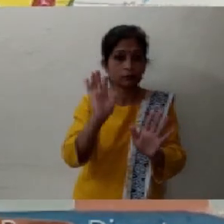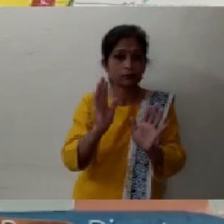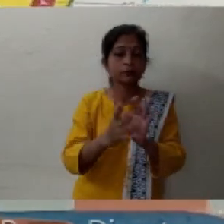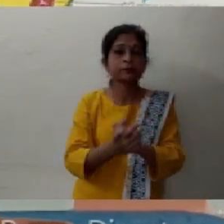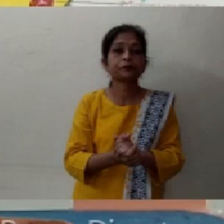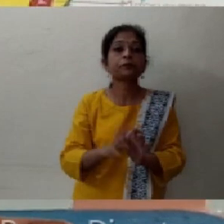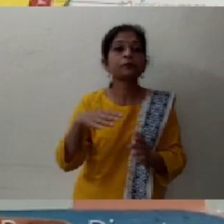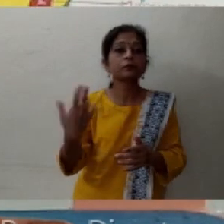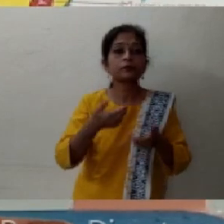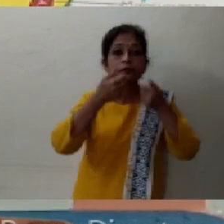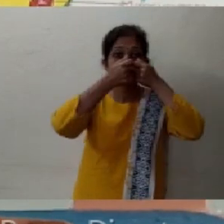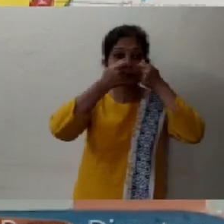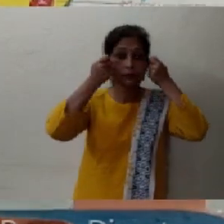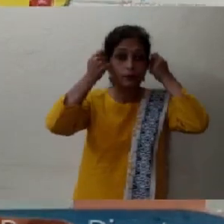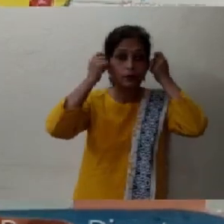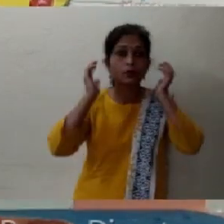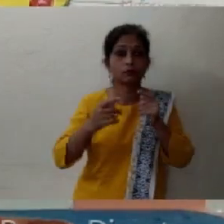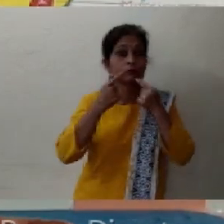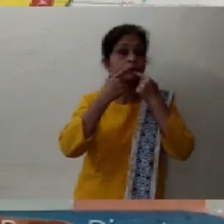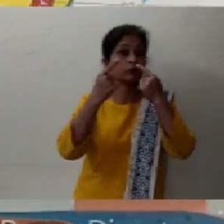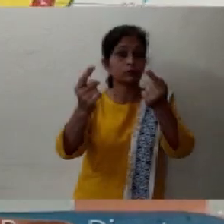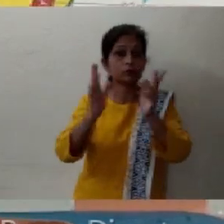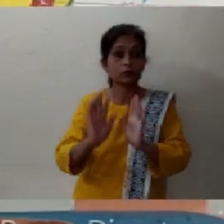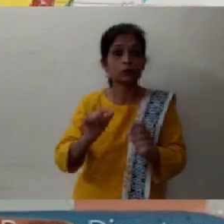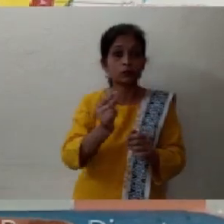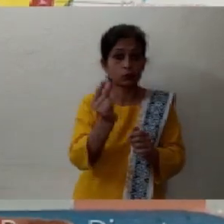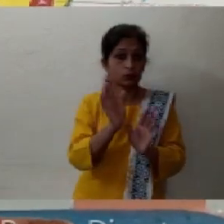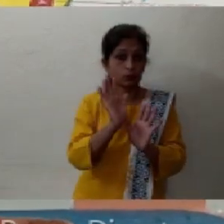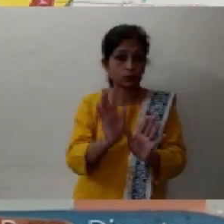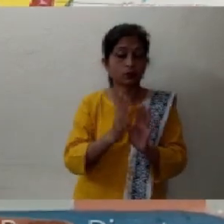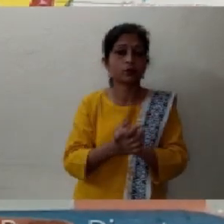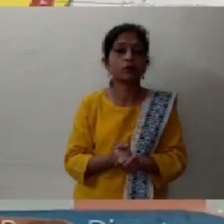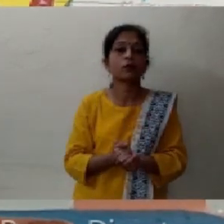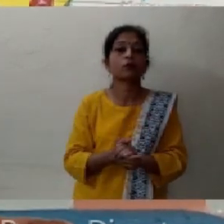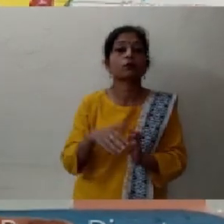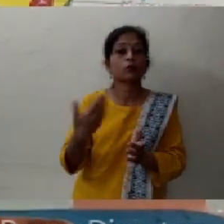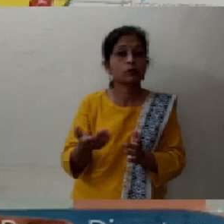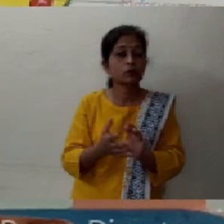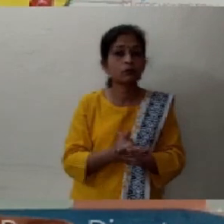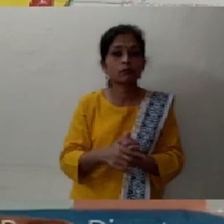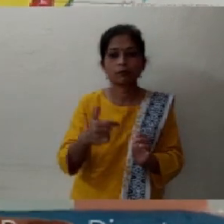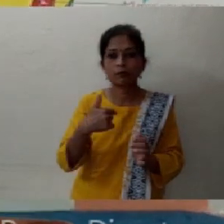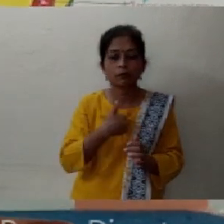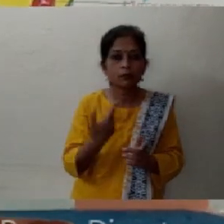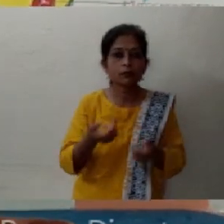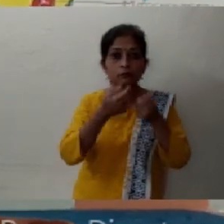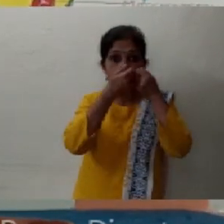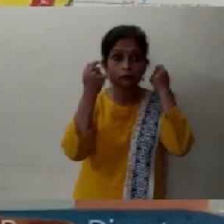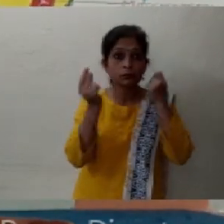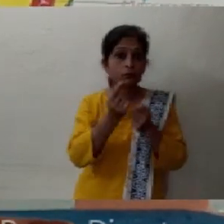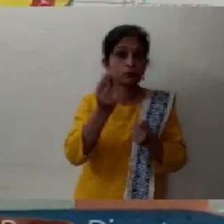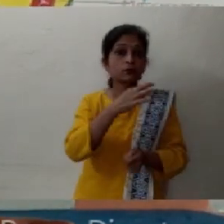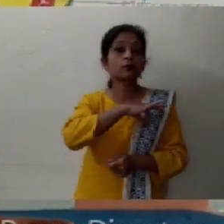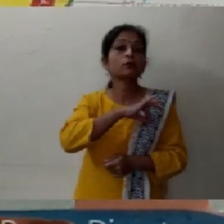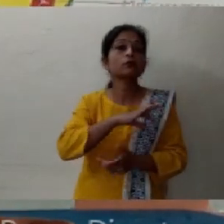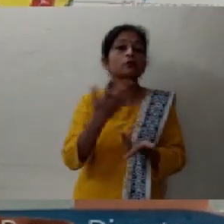से? तो मास्क का प्रयोग अमूमन बोला जाता है करने के लिए, और जो लाभ मुझे मिला